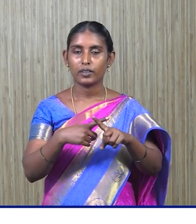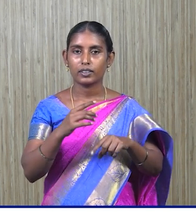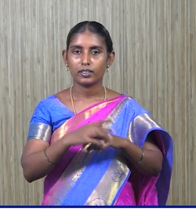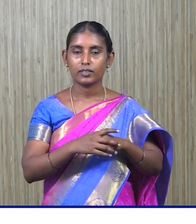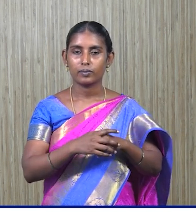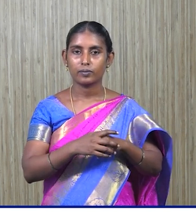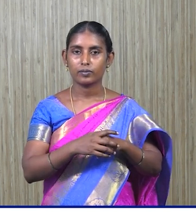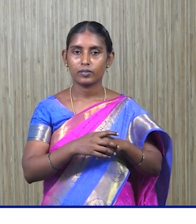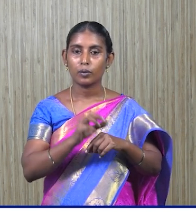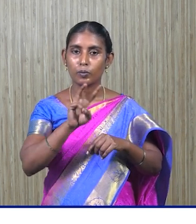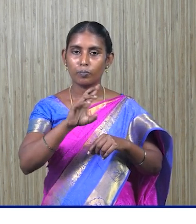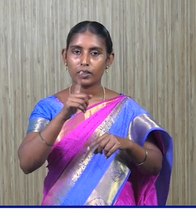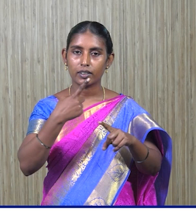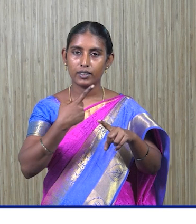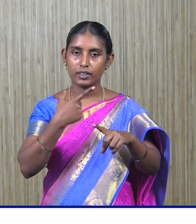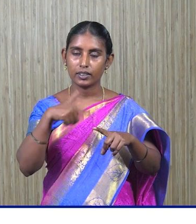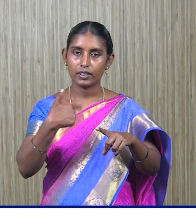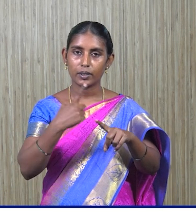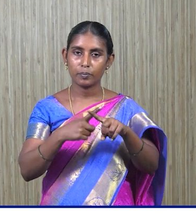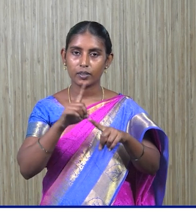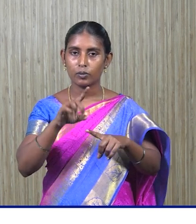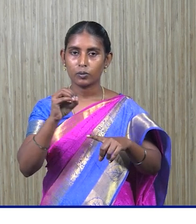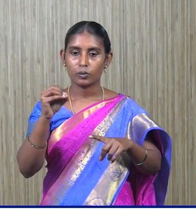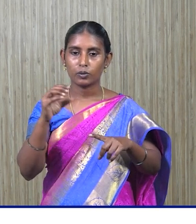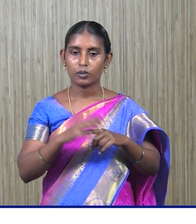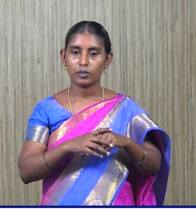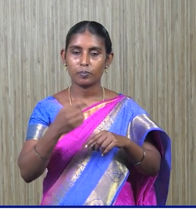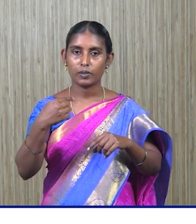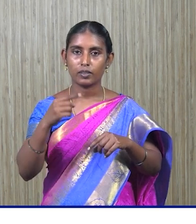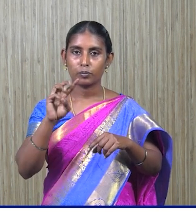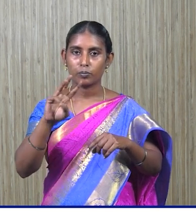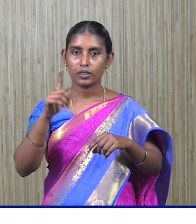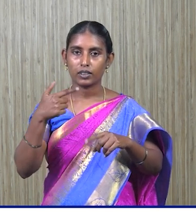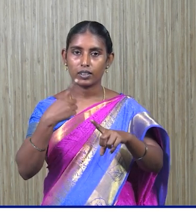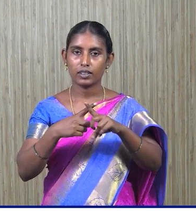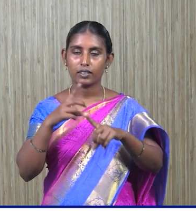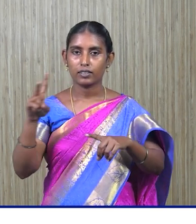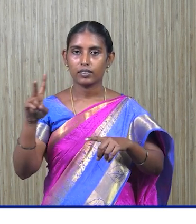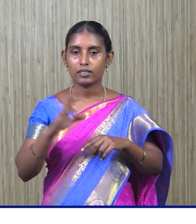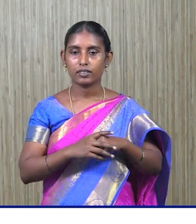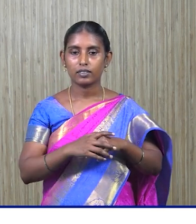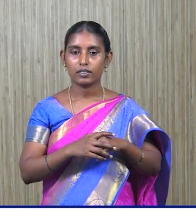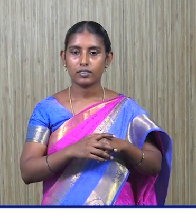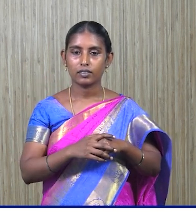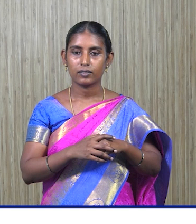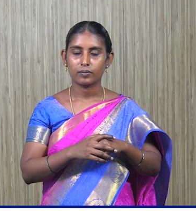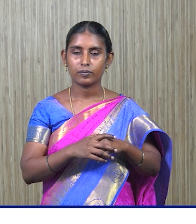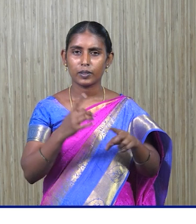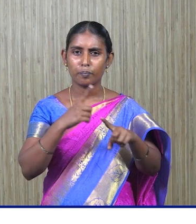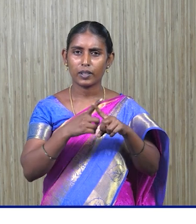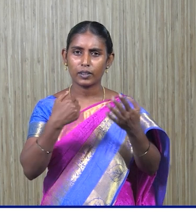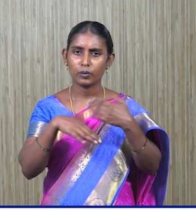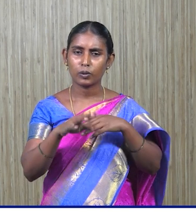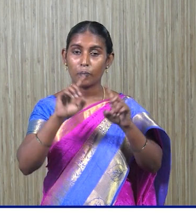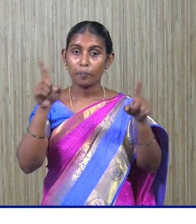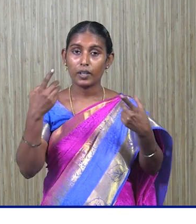அப்போ 37 பெருக்கல் 100 மைனஸ் 2, இதை வைத்தே நம்ம அந்த விதியை குறிப்பிடலாம். 100 மைனஸ் 2 ப்ராக்கெட்டில் என்ன நம்பர்